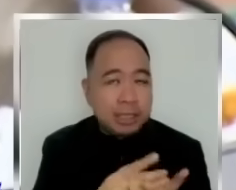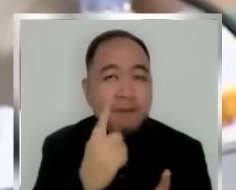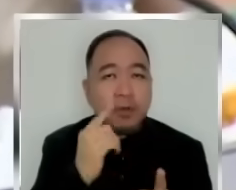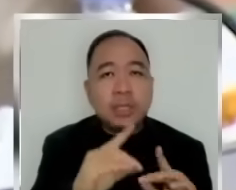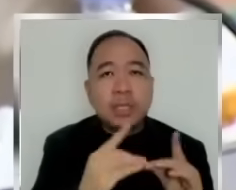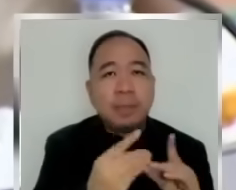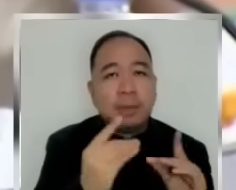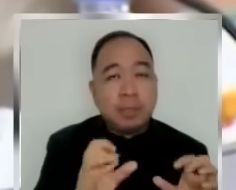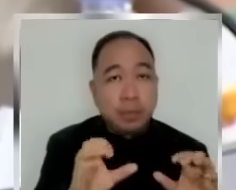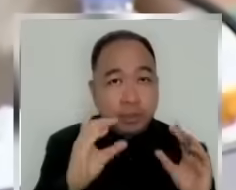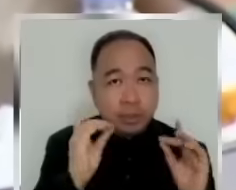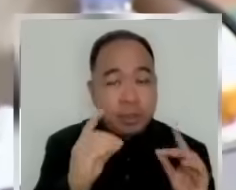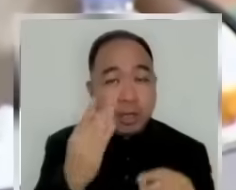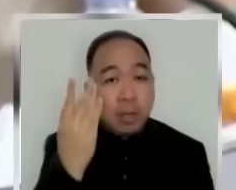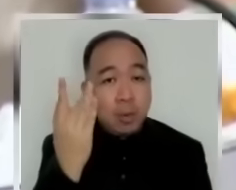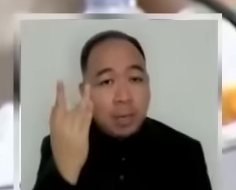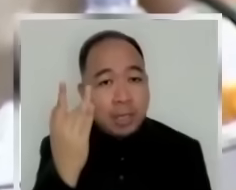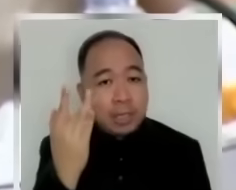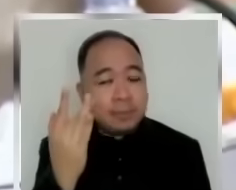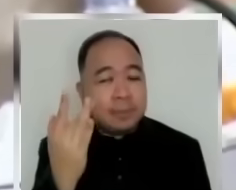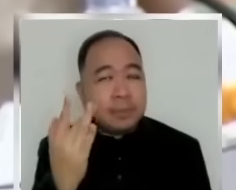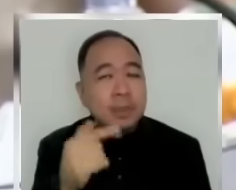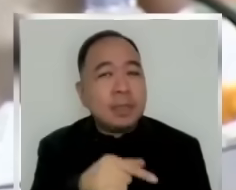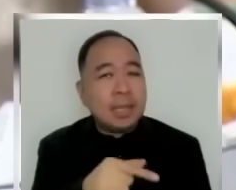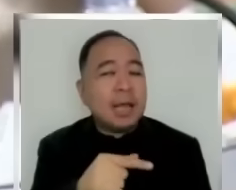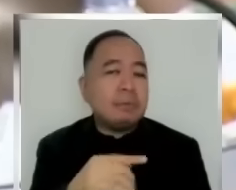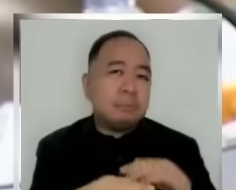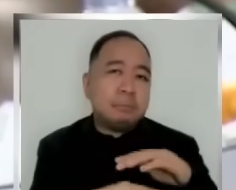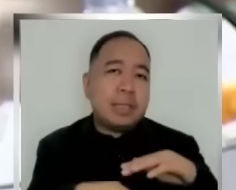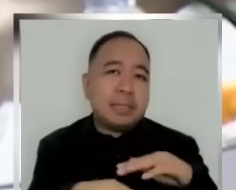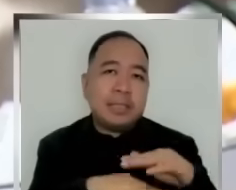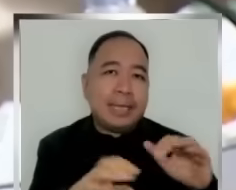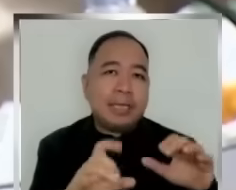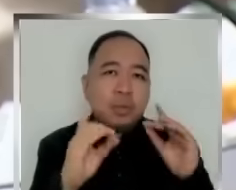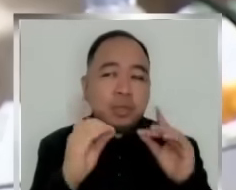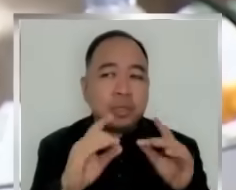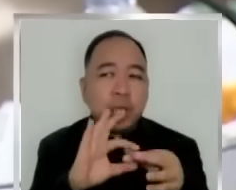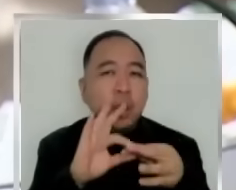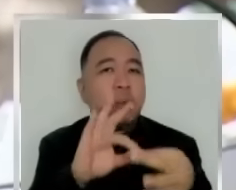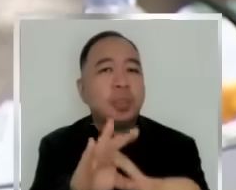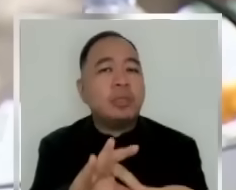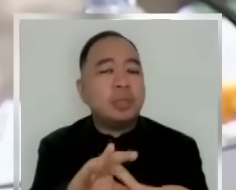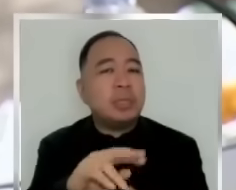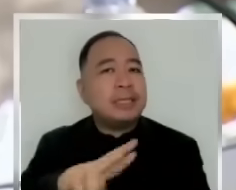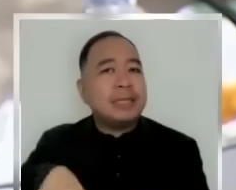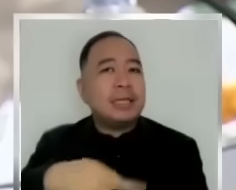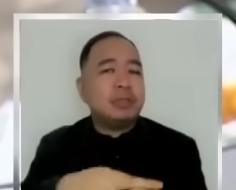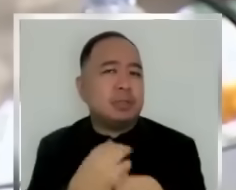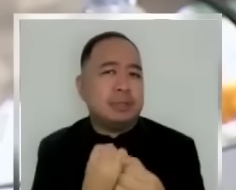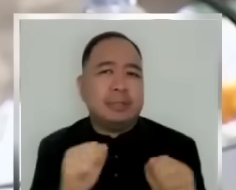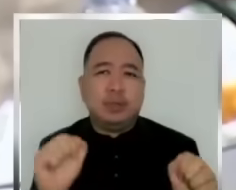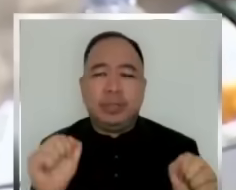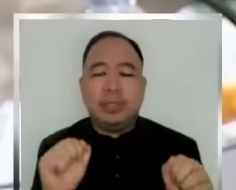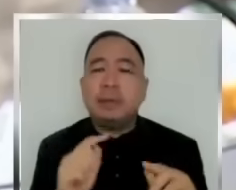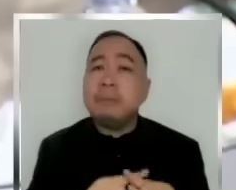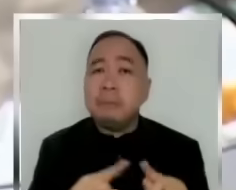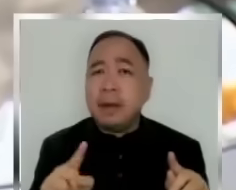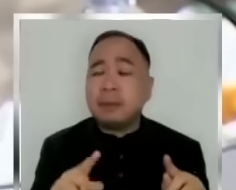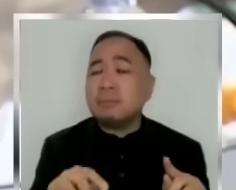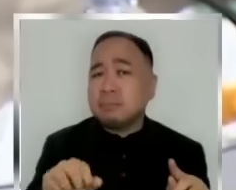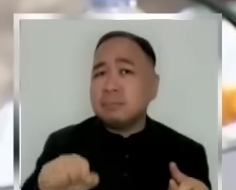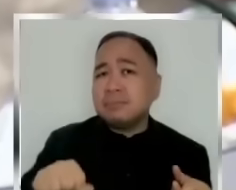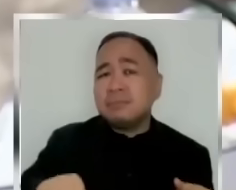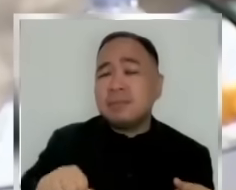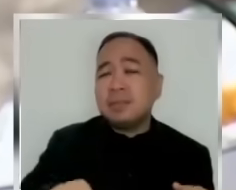Education because basic education is intertwined with national security. But of course, as